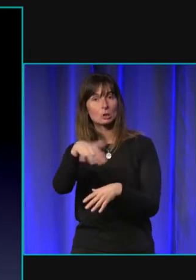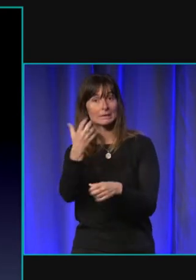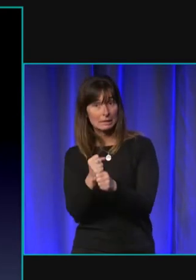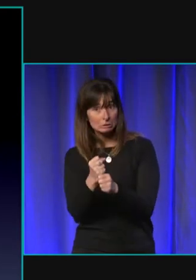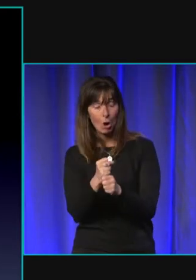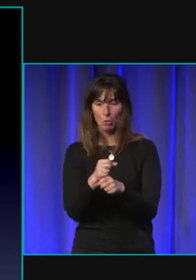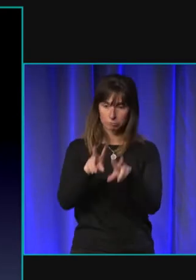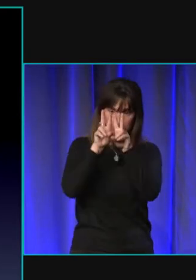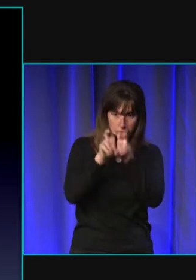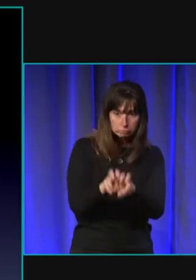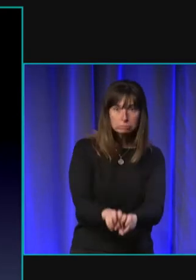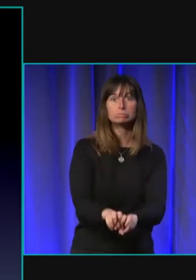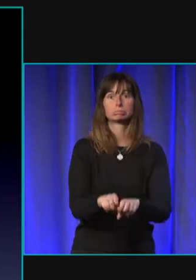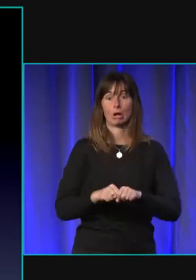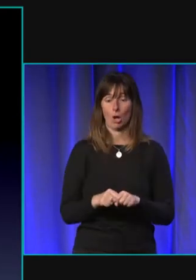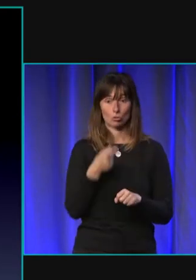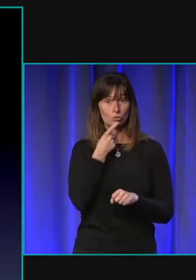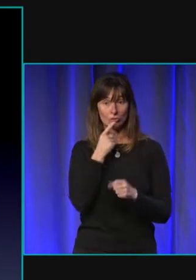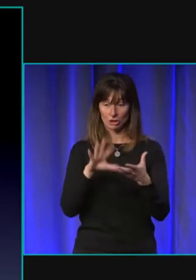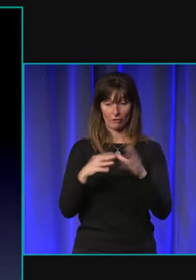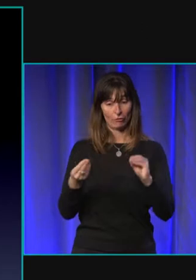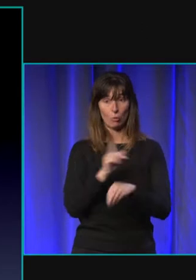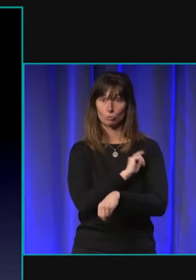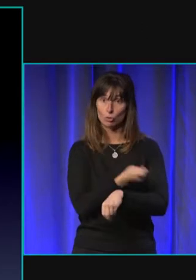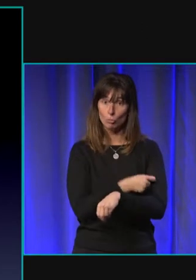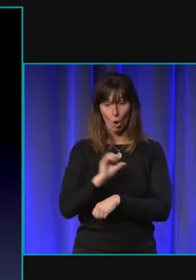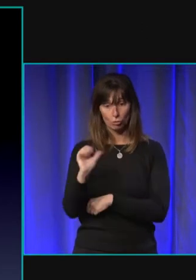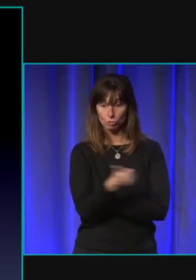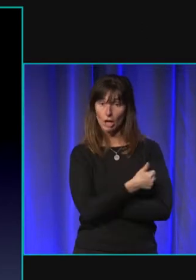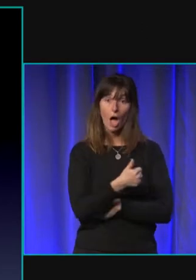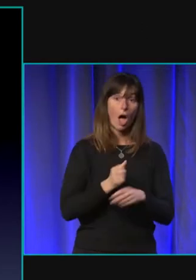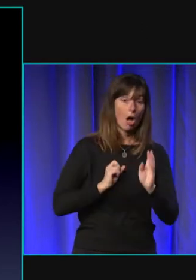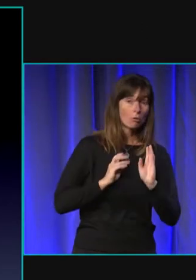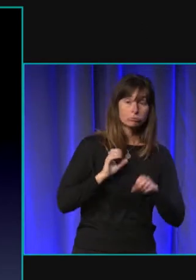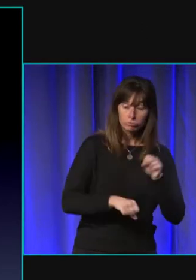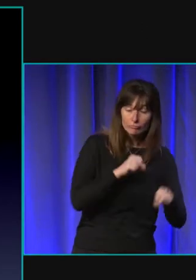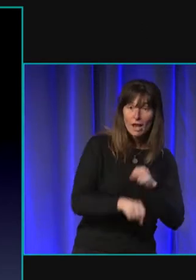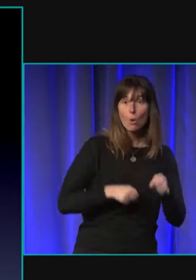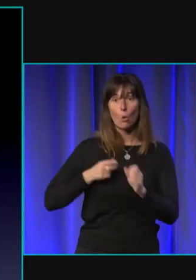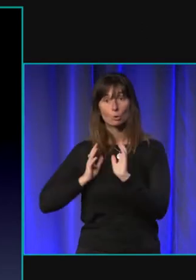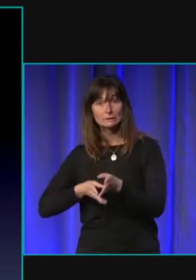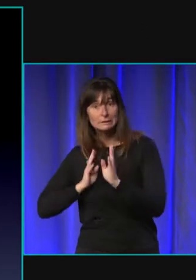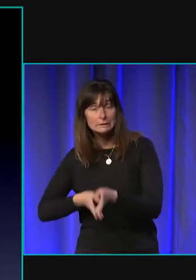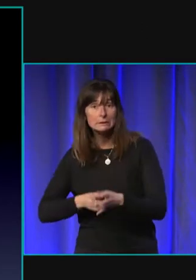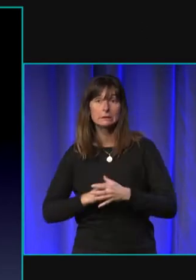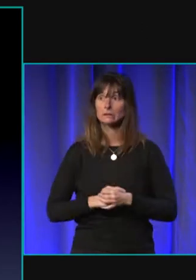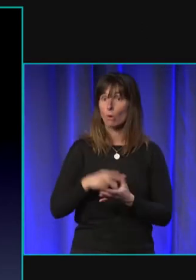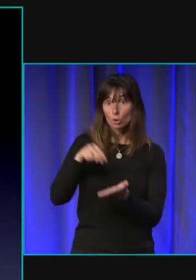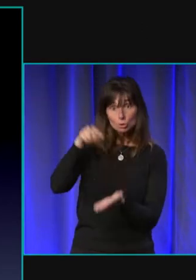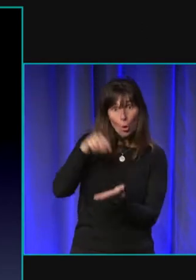étudié différentes formes de pratiques sportives, allant du cyclisme à la course à pied et puis lors des